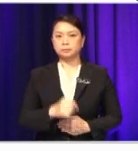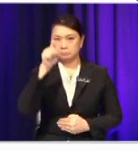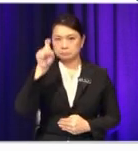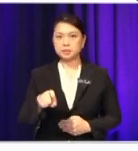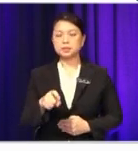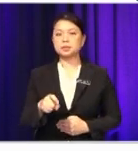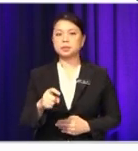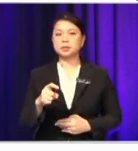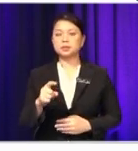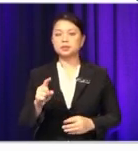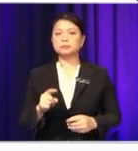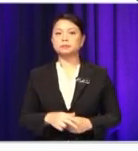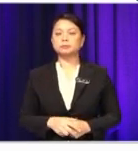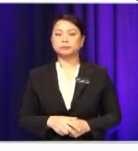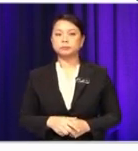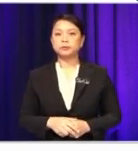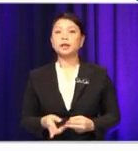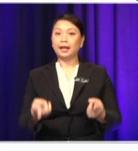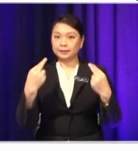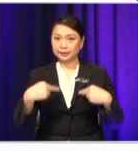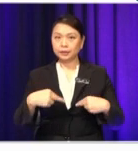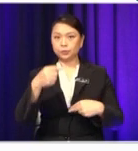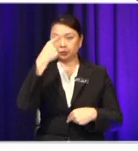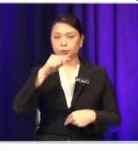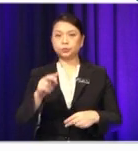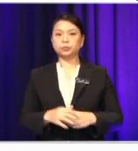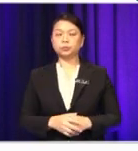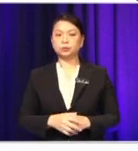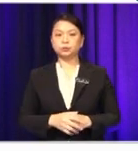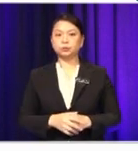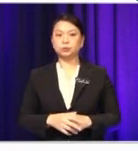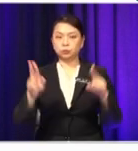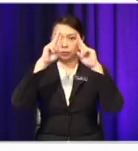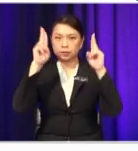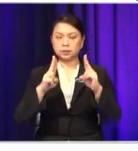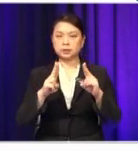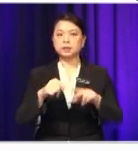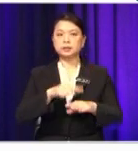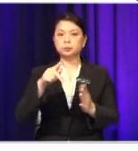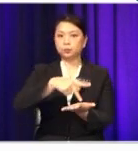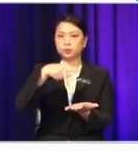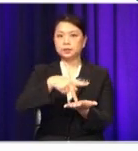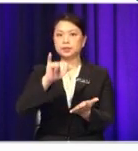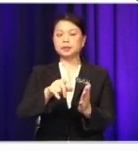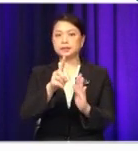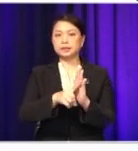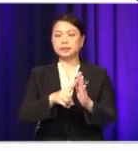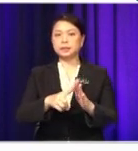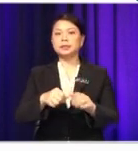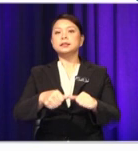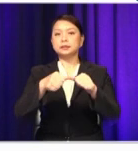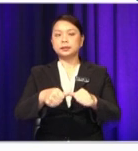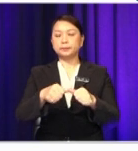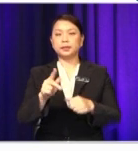ujian akhir sesi akademik ini, yang tingkatan tiga ini, yang diadakan di pusat-pusat yang ditetapkan, dan seterusnya mendapat pernyataan keputusan